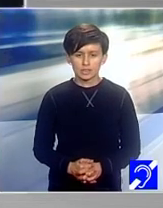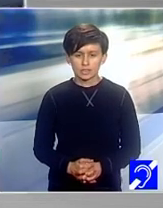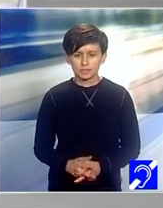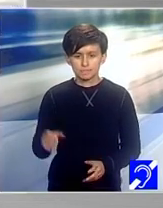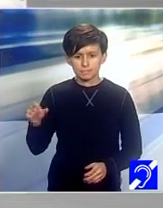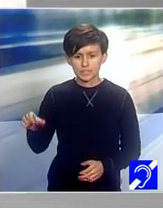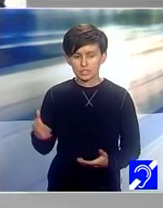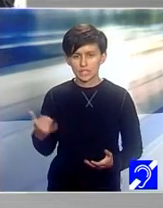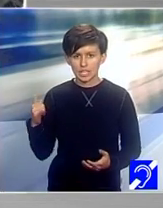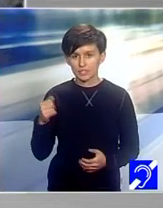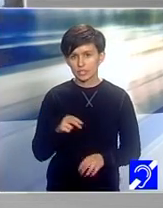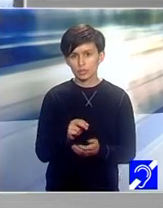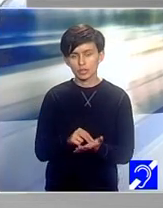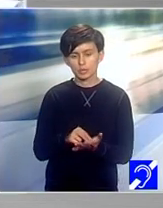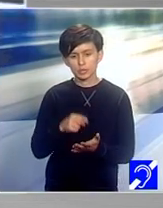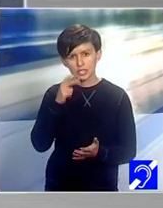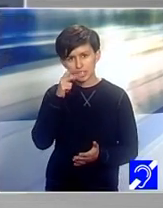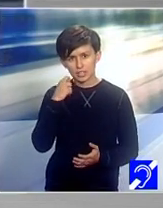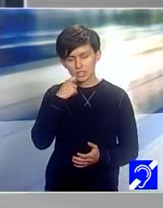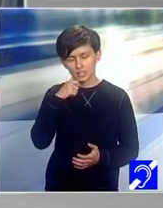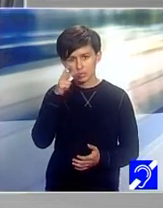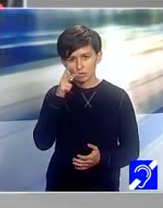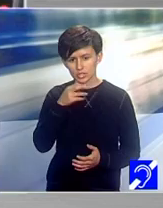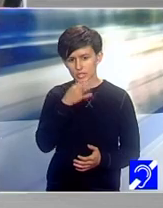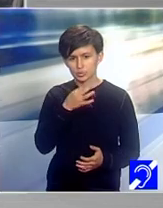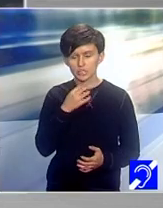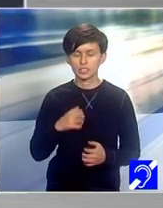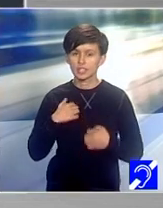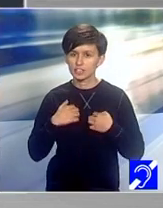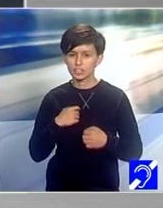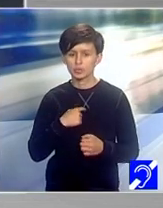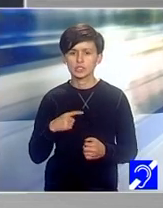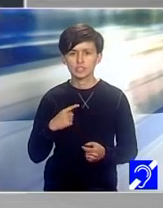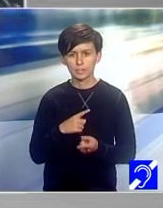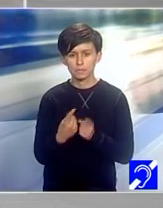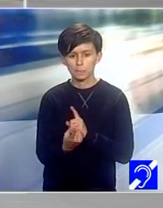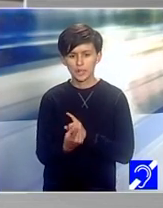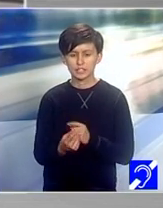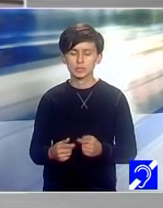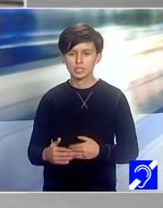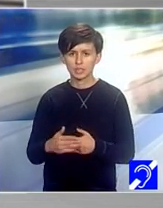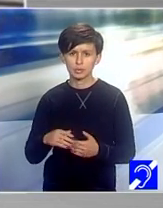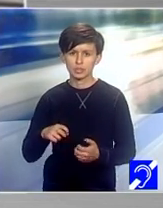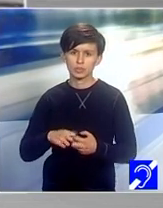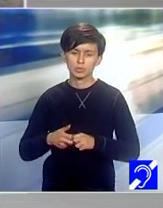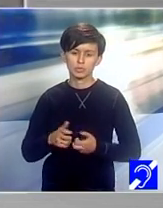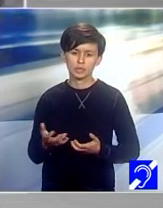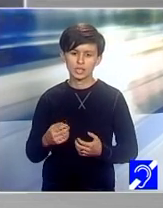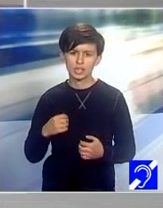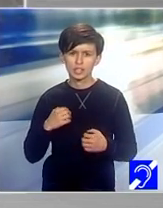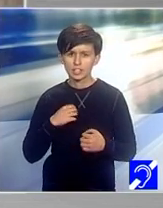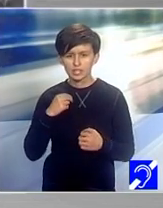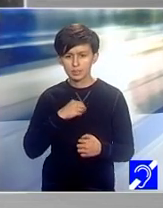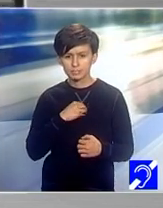Cei care vin cu propunerea de Cluj Verde spun că energiile pot fi mobilizate din nou în jurul unor probleme care îi preocupă pe clujeni zi de